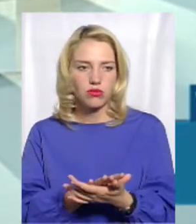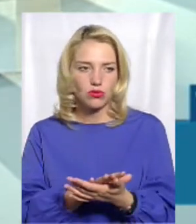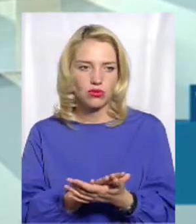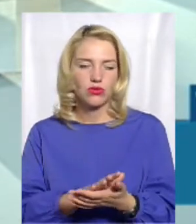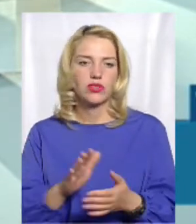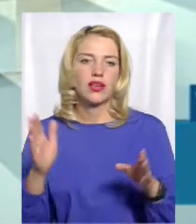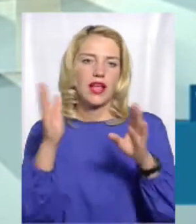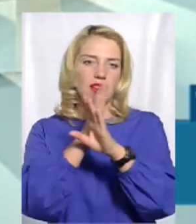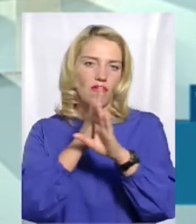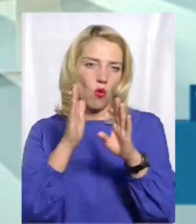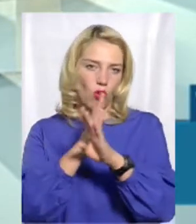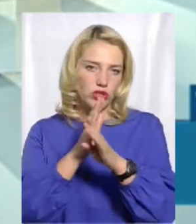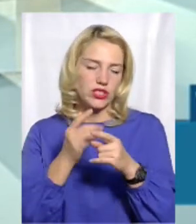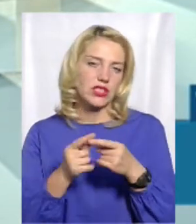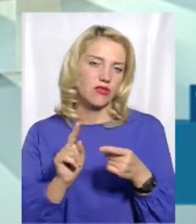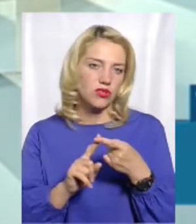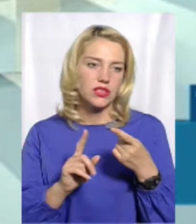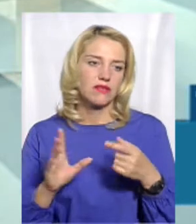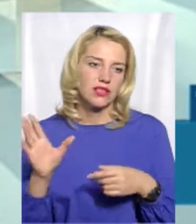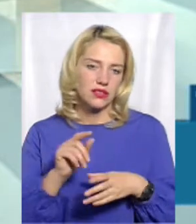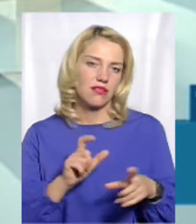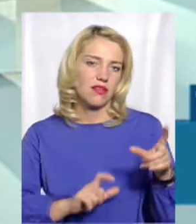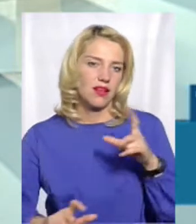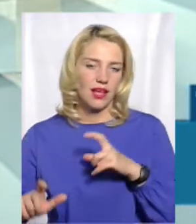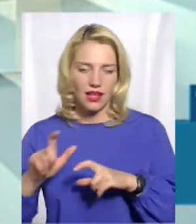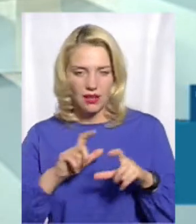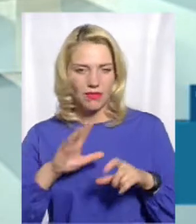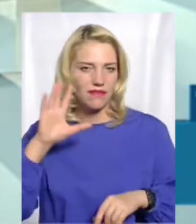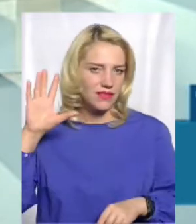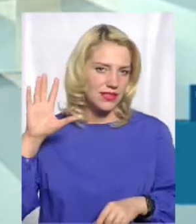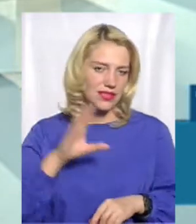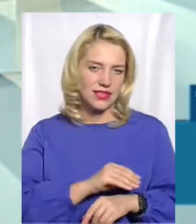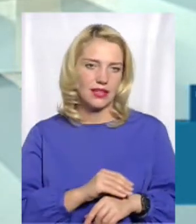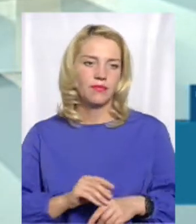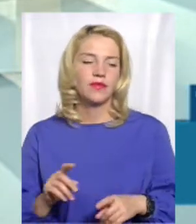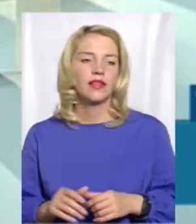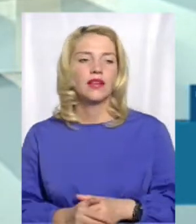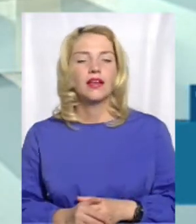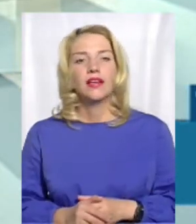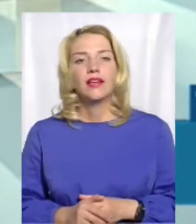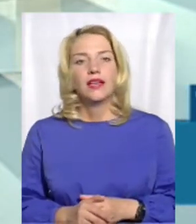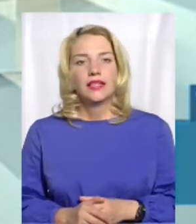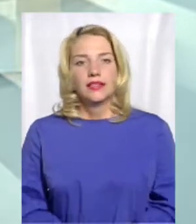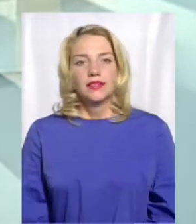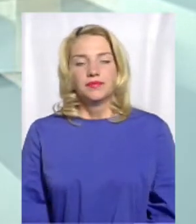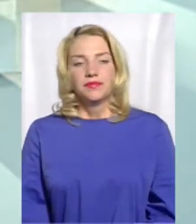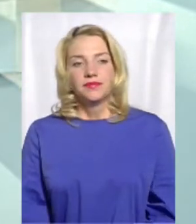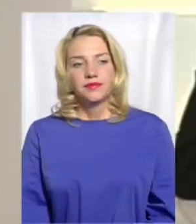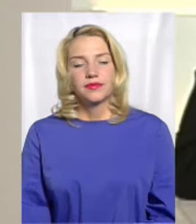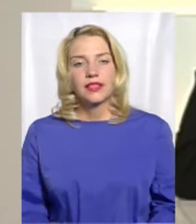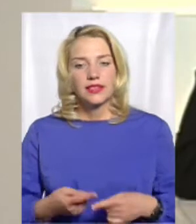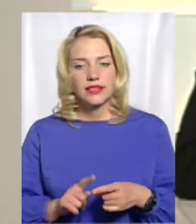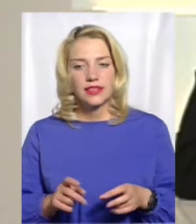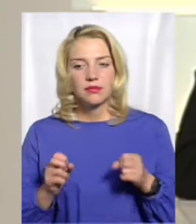довколишнє середовище. Тобто все зло саме в хімії. Так, так. З того, що виробляються ці матеріали. А ці